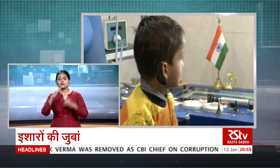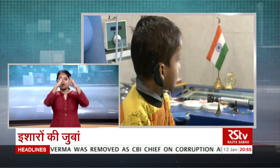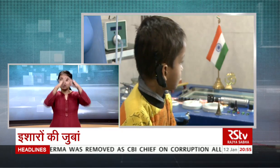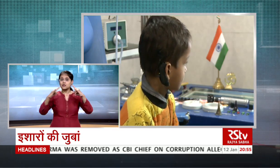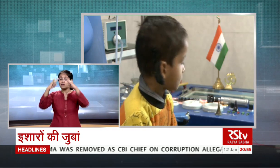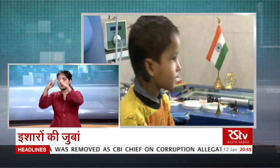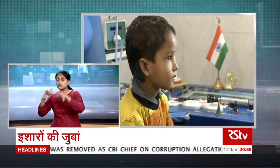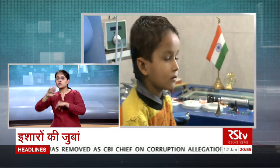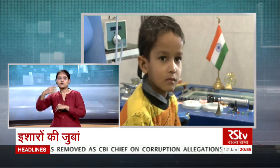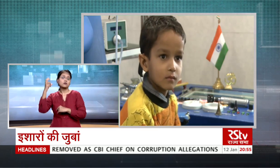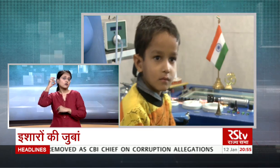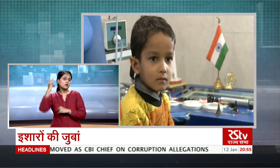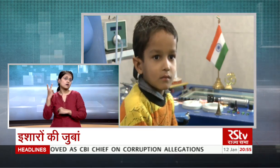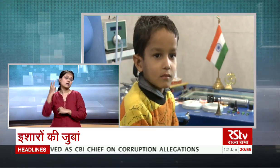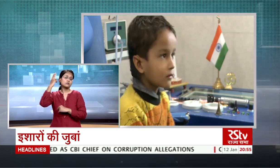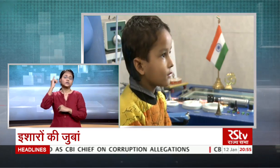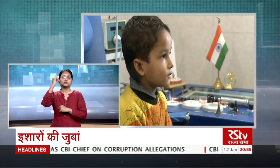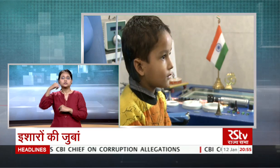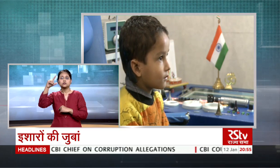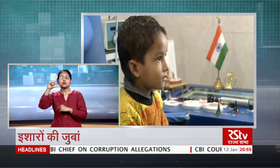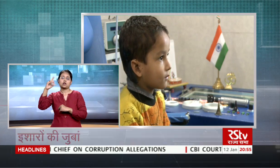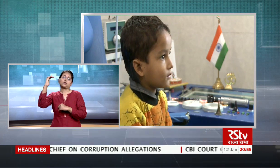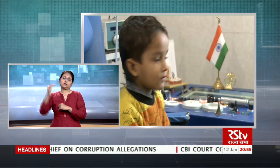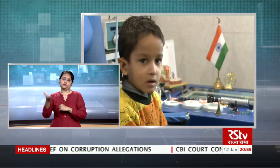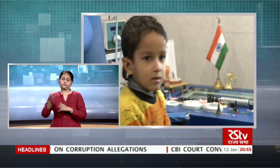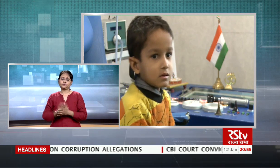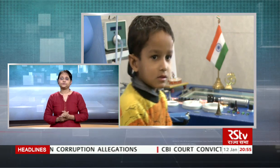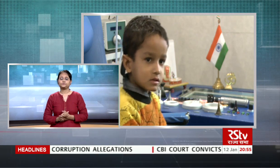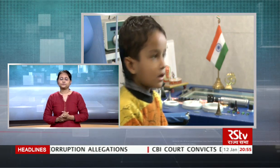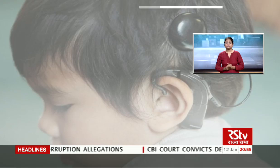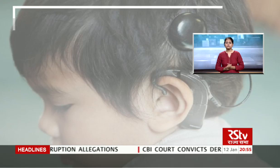कैपिंग के बाद इस मशीन की कीमत 6 लाख रुपए तक कर दी गई है।